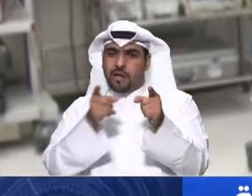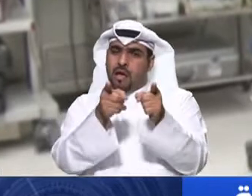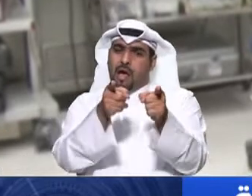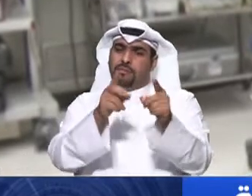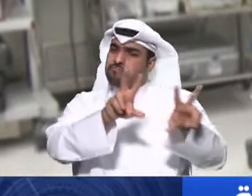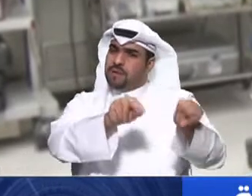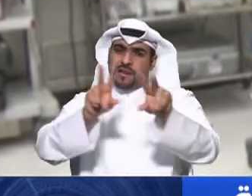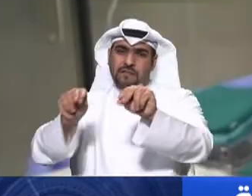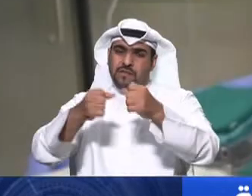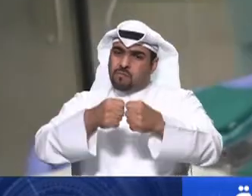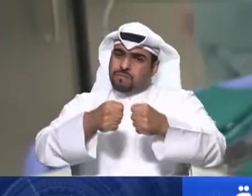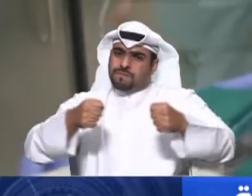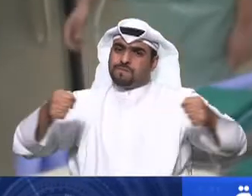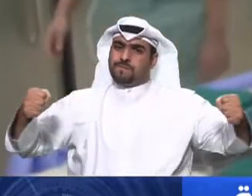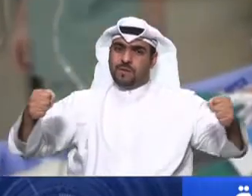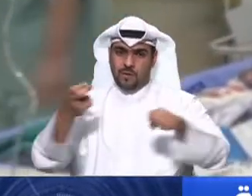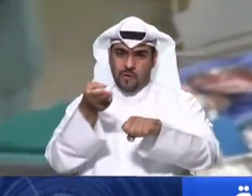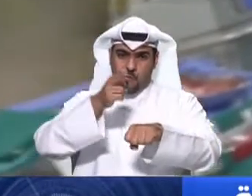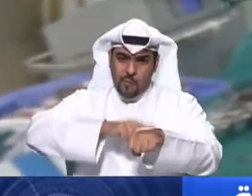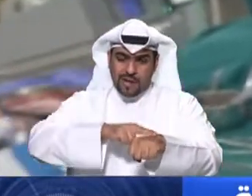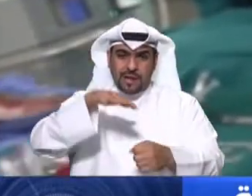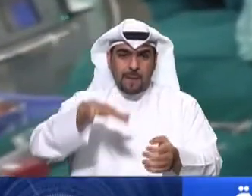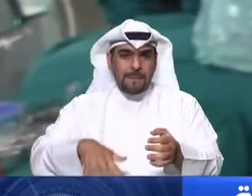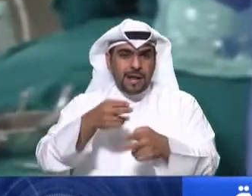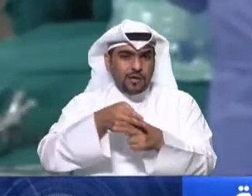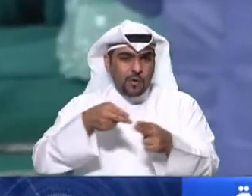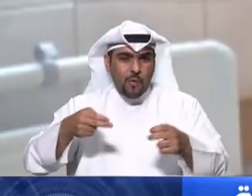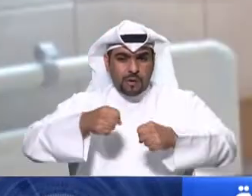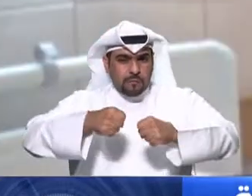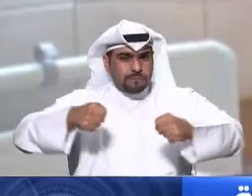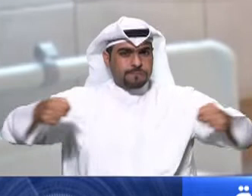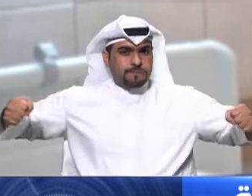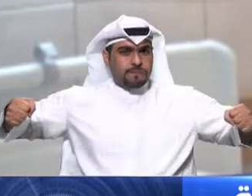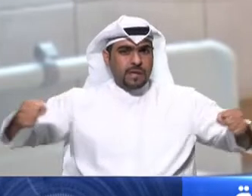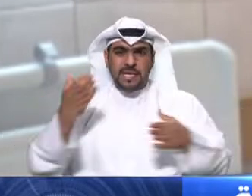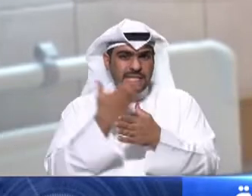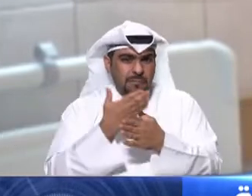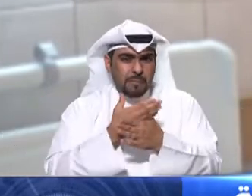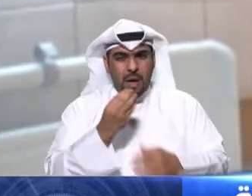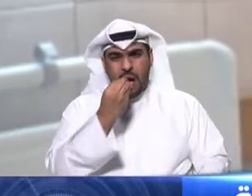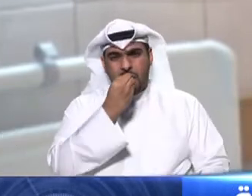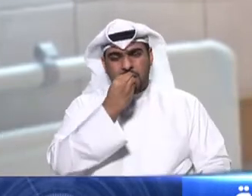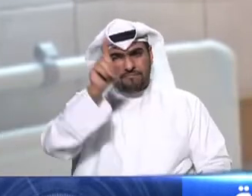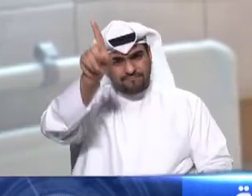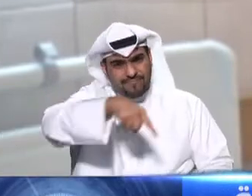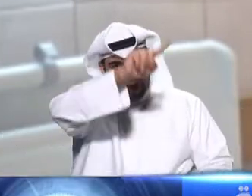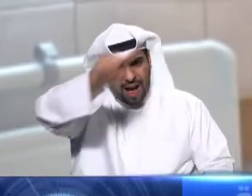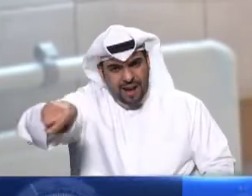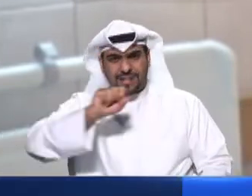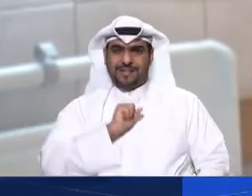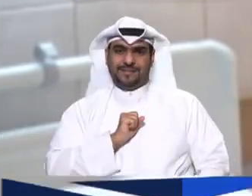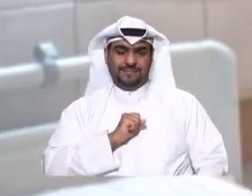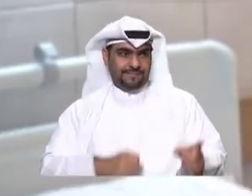لانتشار السمنة في البلاد العادات الغذائية الخاطئة والخمول البدني. التغذية أو الأكل صار هو نوع